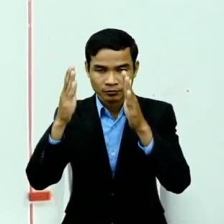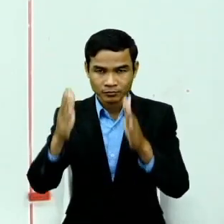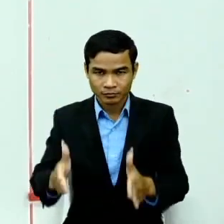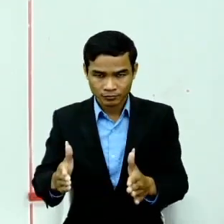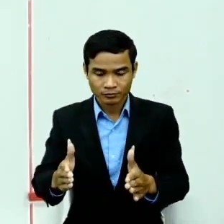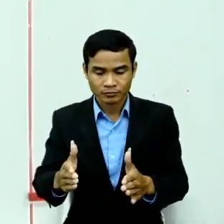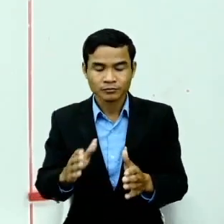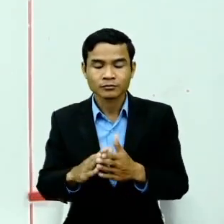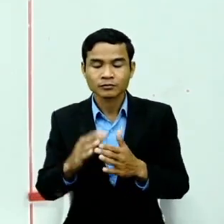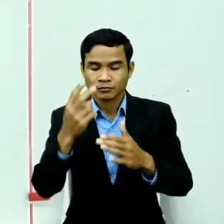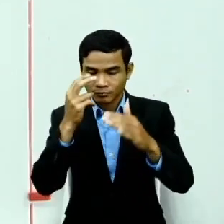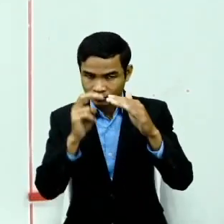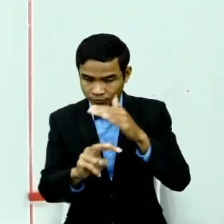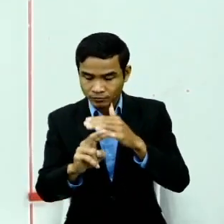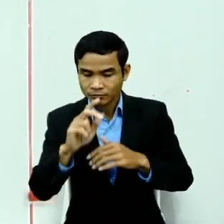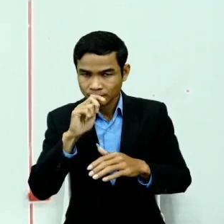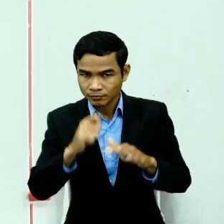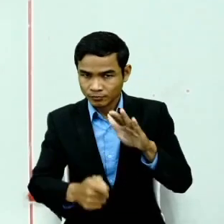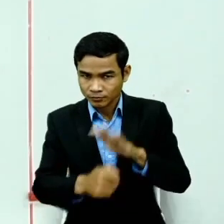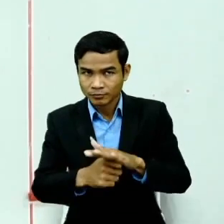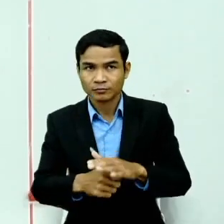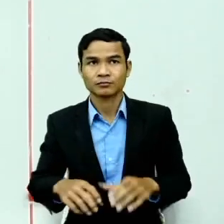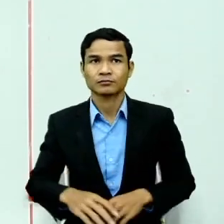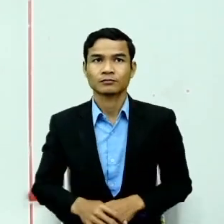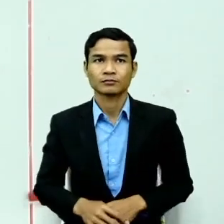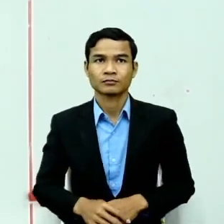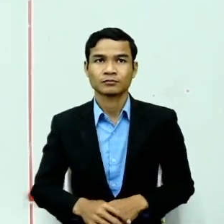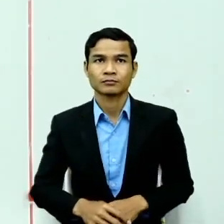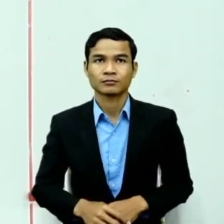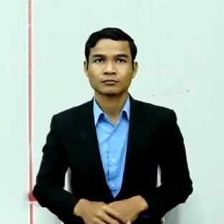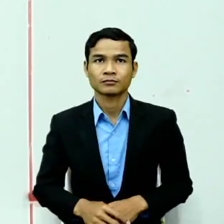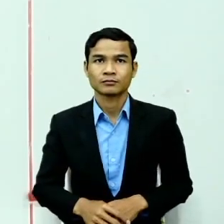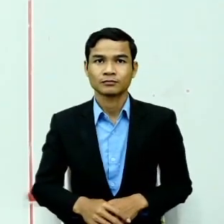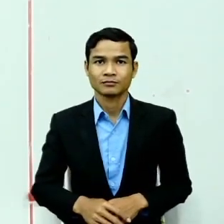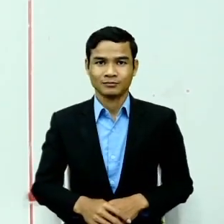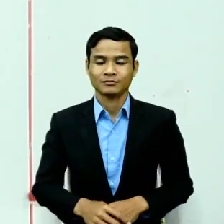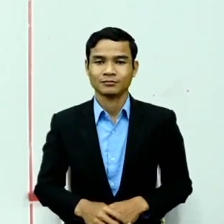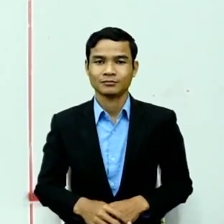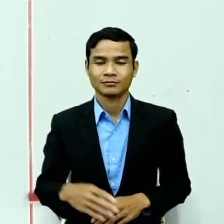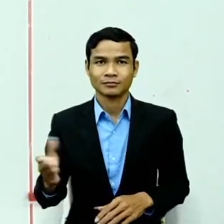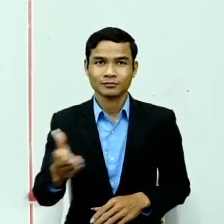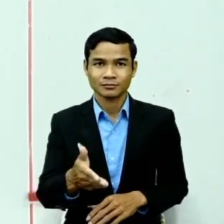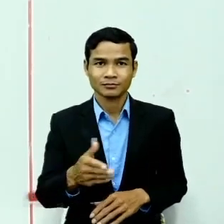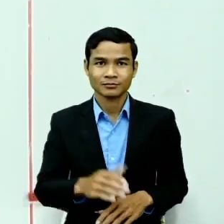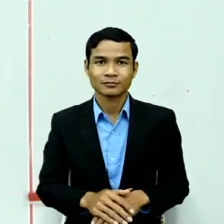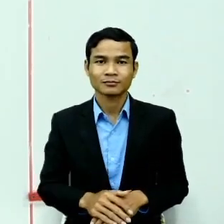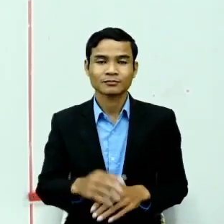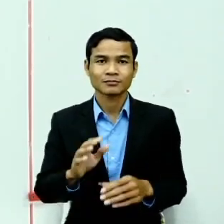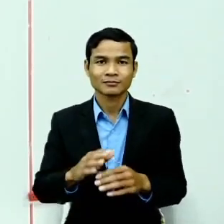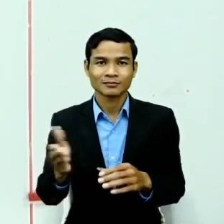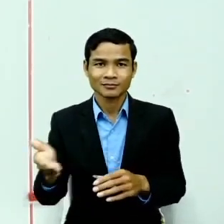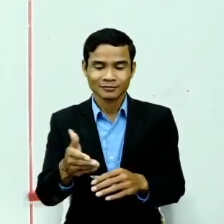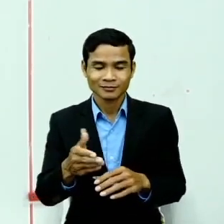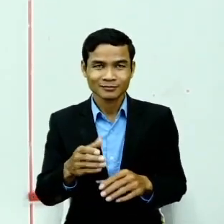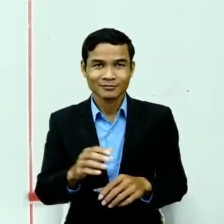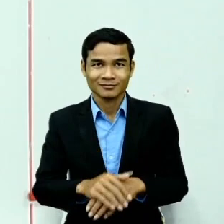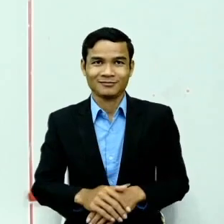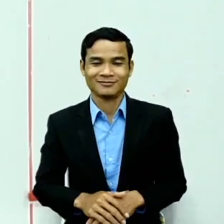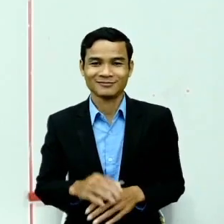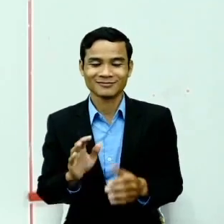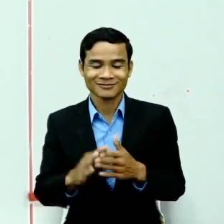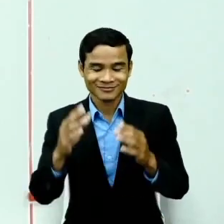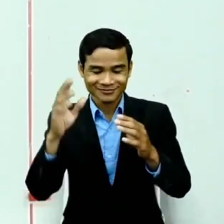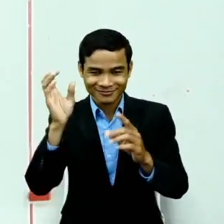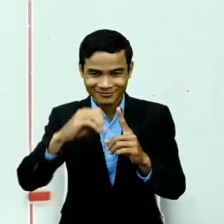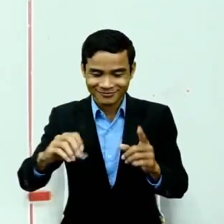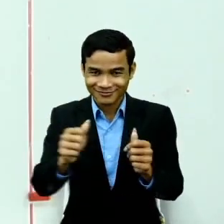chia nẹ sợp cá sẩm ngạt chà ấy là con từng ọc nế chà con tay là ba chùm mùi nẹ cổ đòi miền bịa sẩm